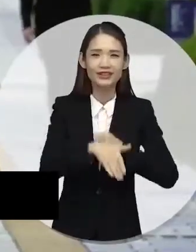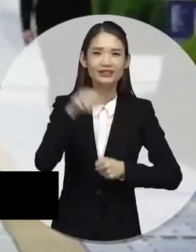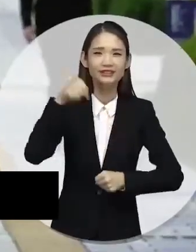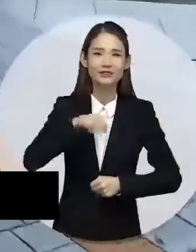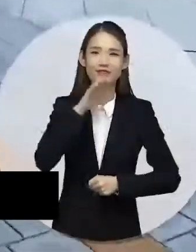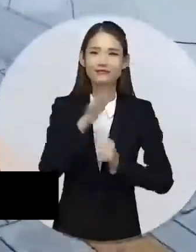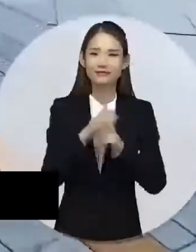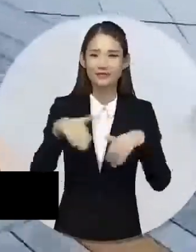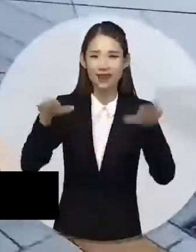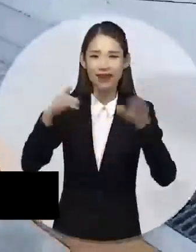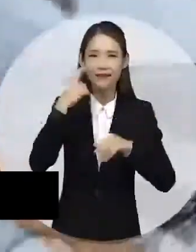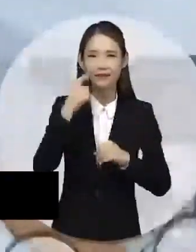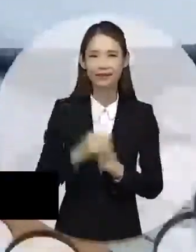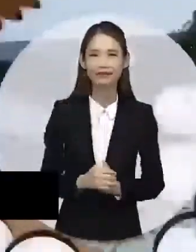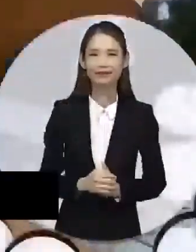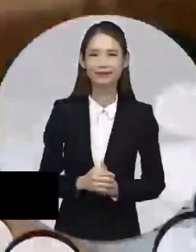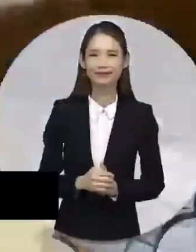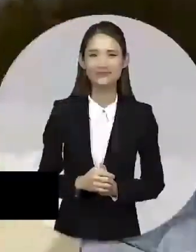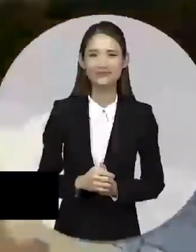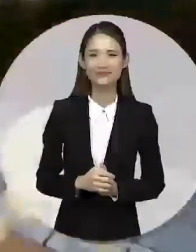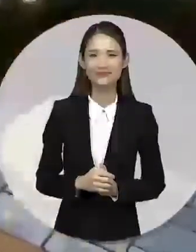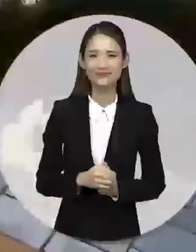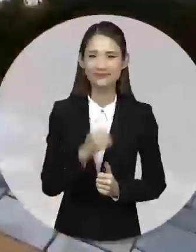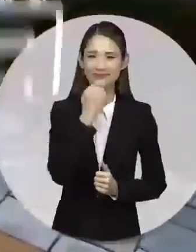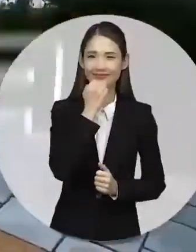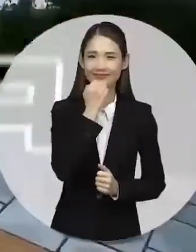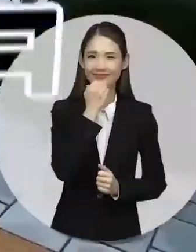날아줘! 잠시만! 날았어!